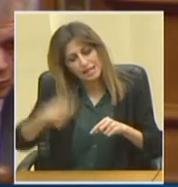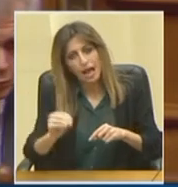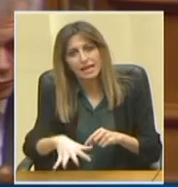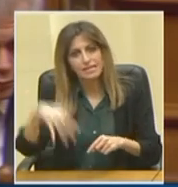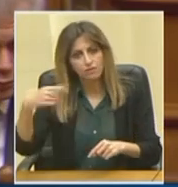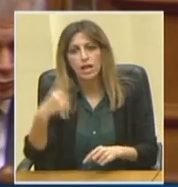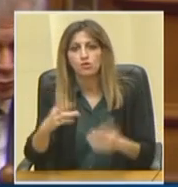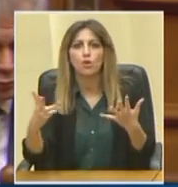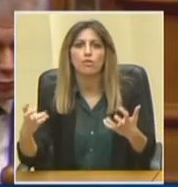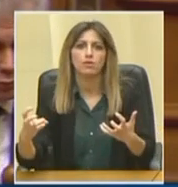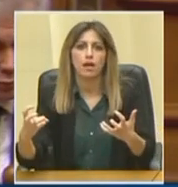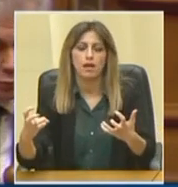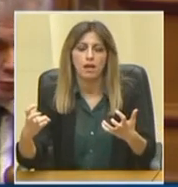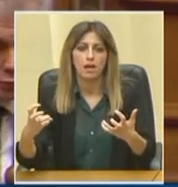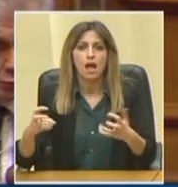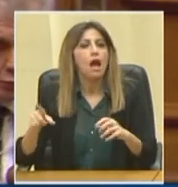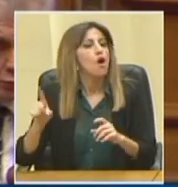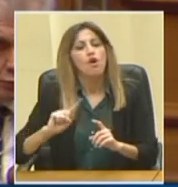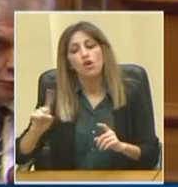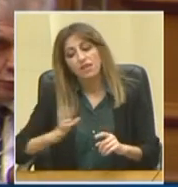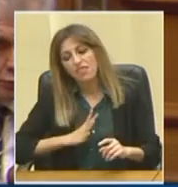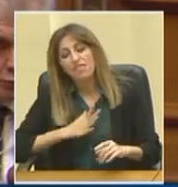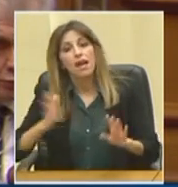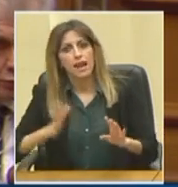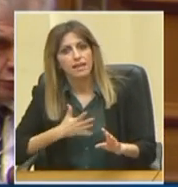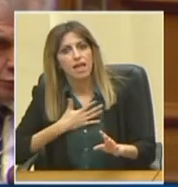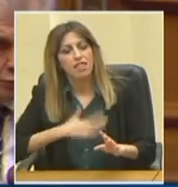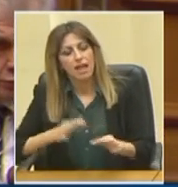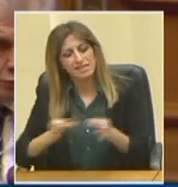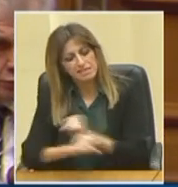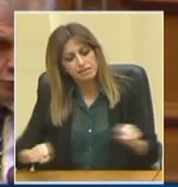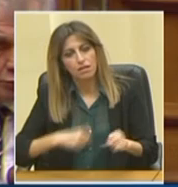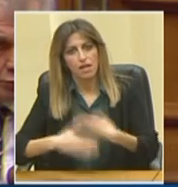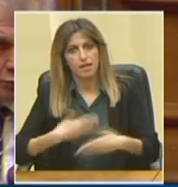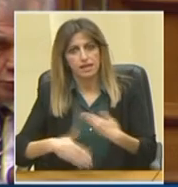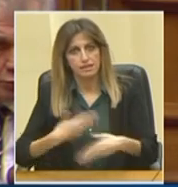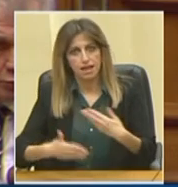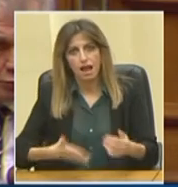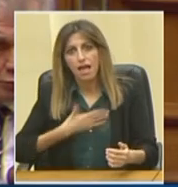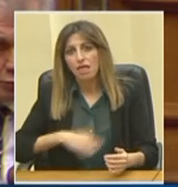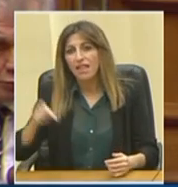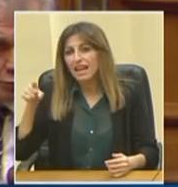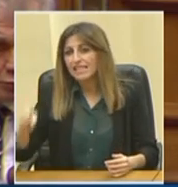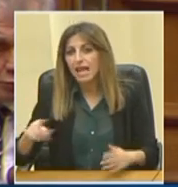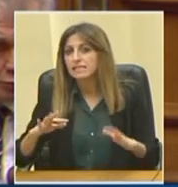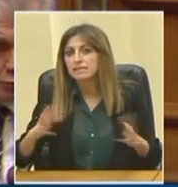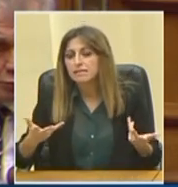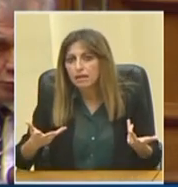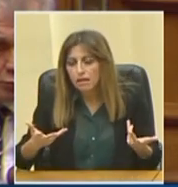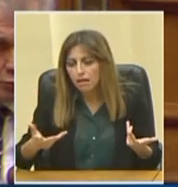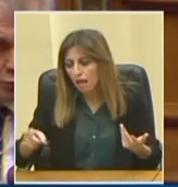151 στην επόμενη, αλλά με μια διαδικασία πρωτάκουστη και πρωτοφανή, από το 1974 μέχρι